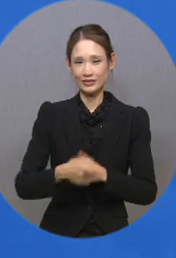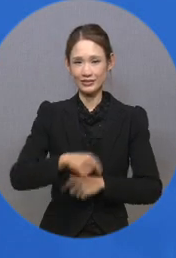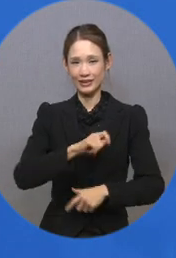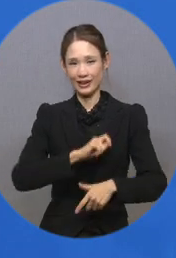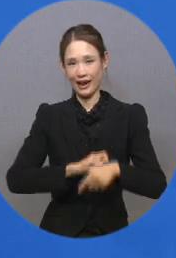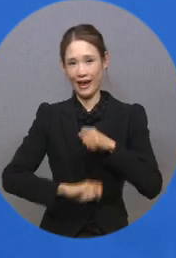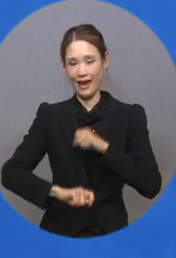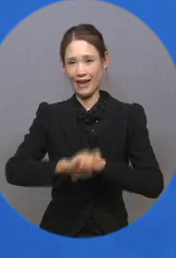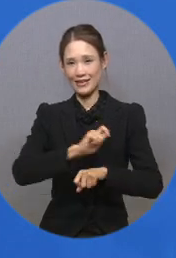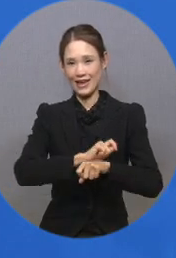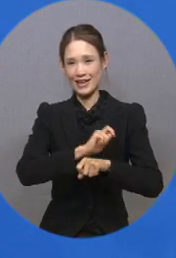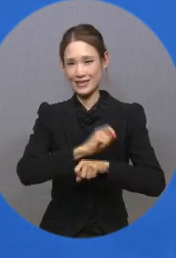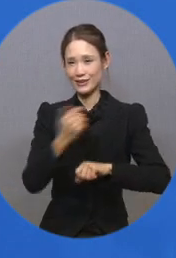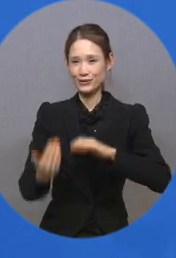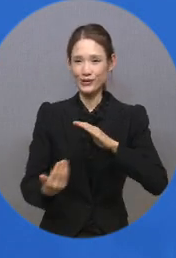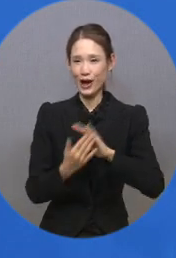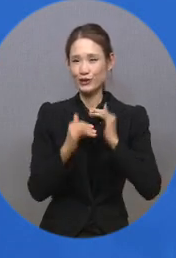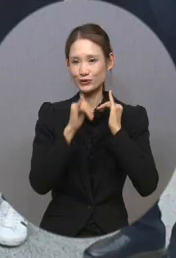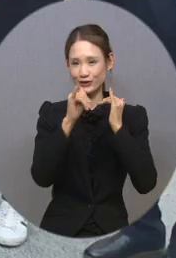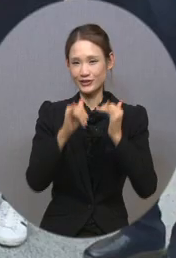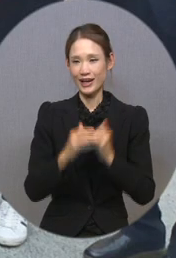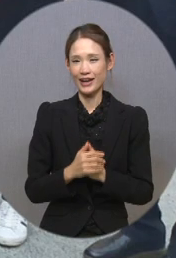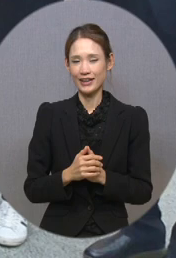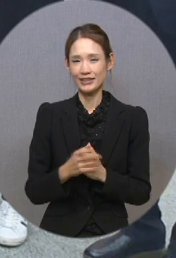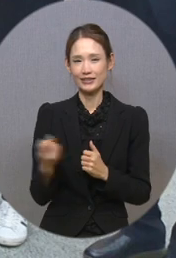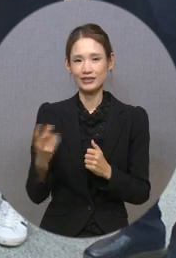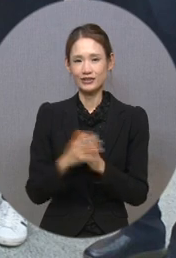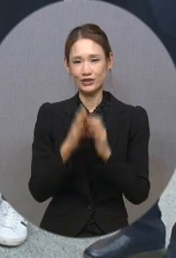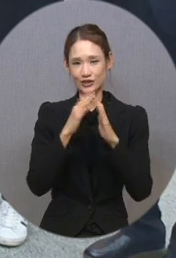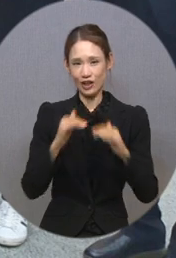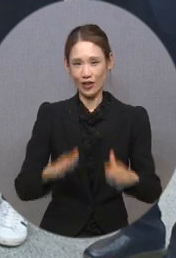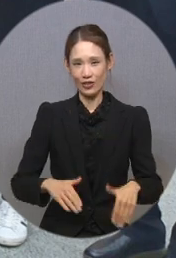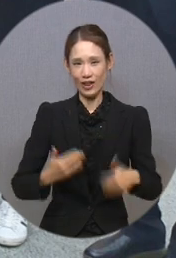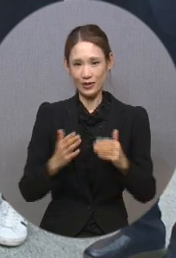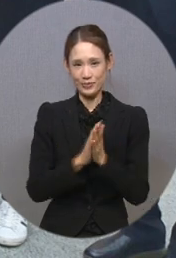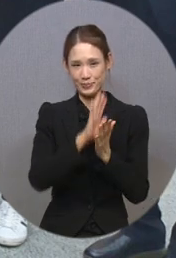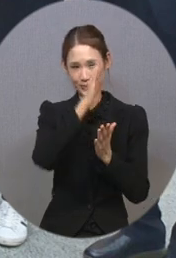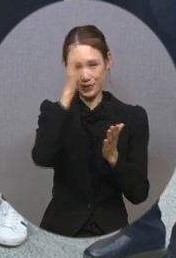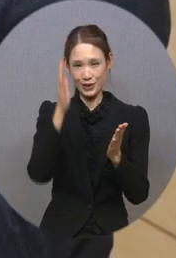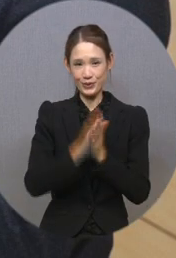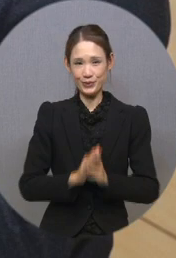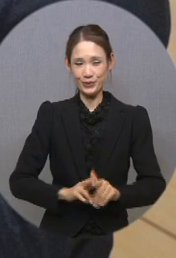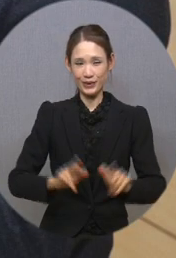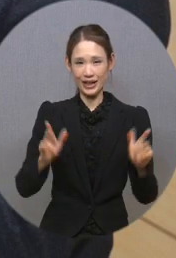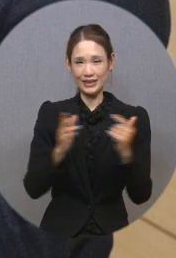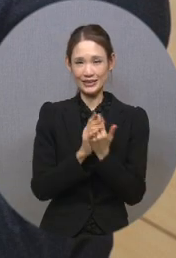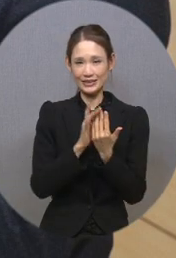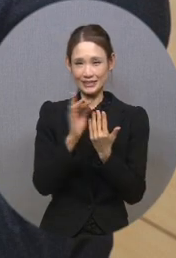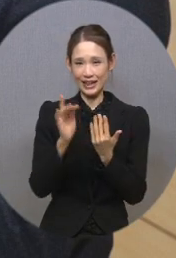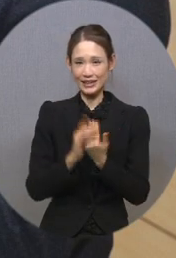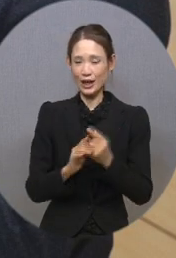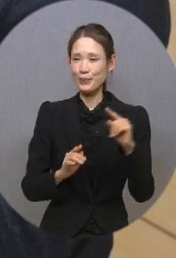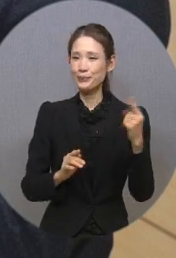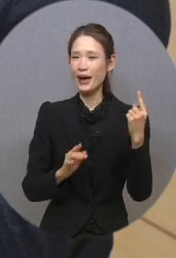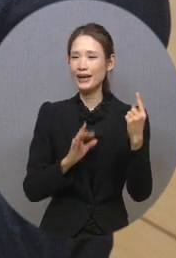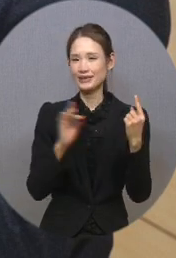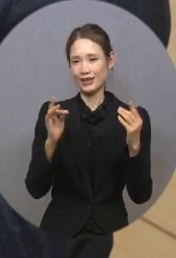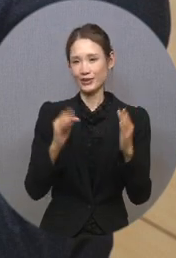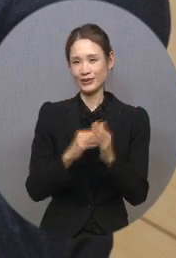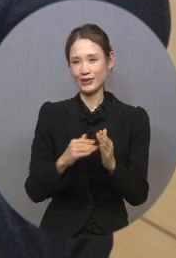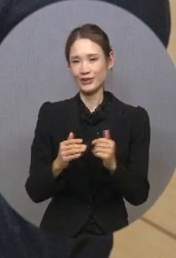적극 행정 최우수상. 이야. 그다음에 뭐 전남을 빛낸 올해의 시책 탑10에 또 선정이 됐고요.